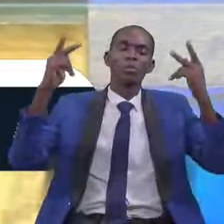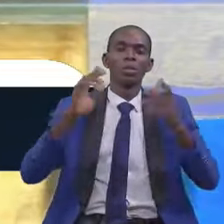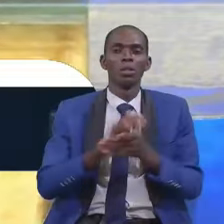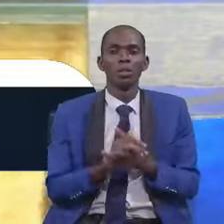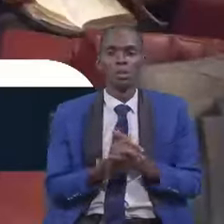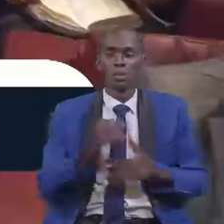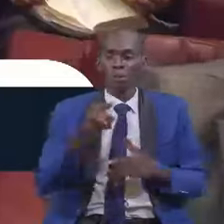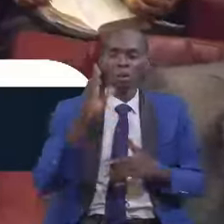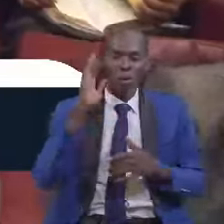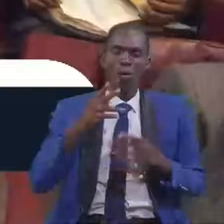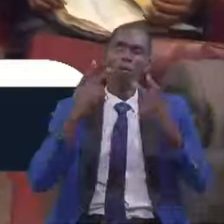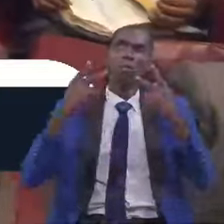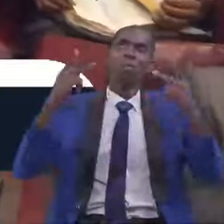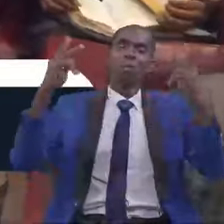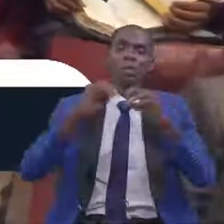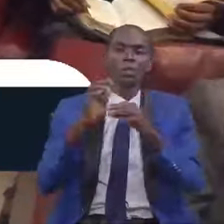prospérer.